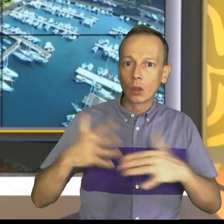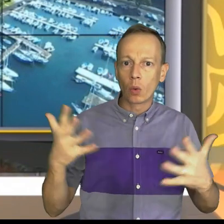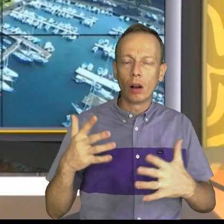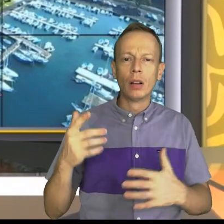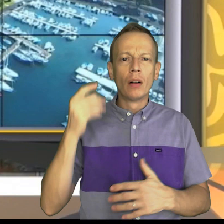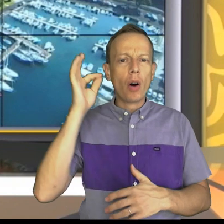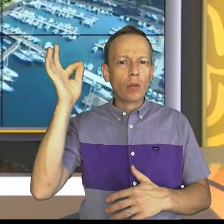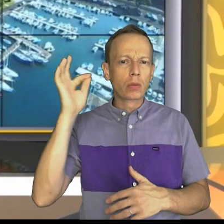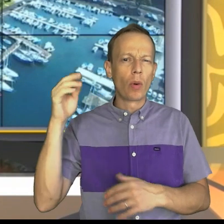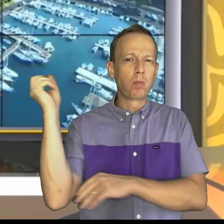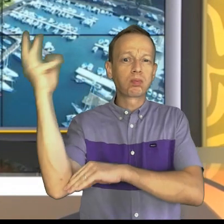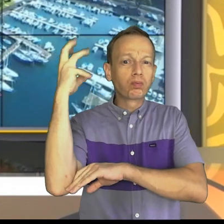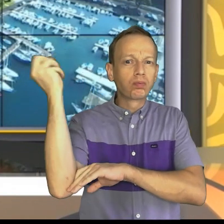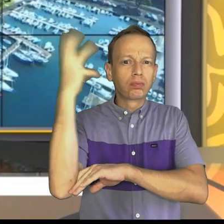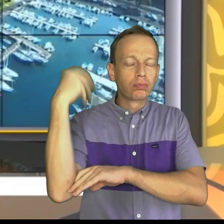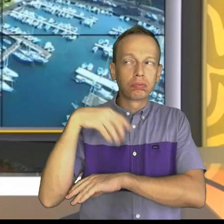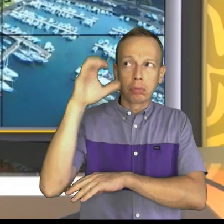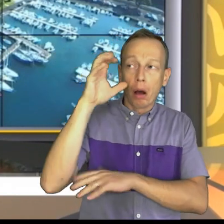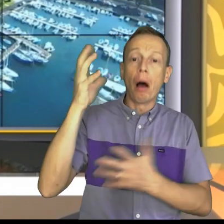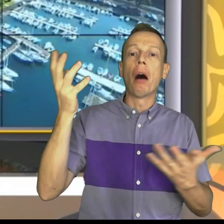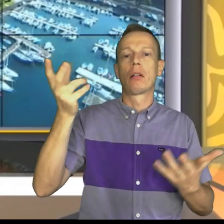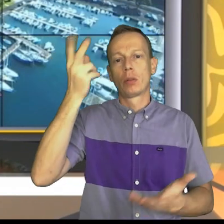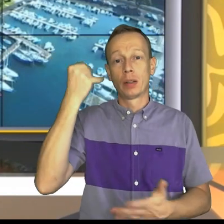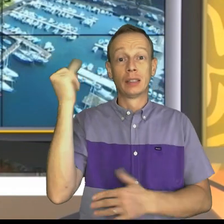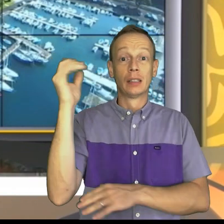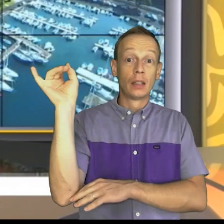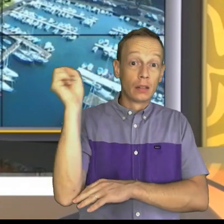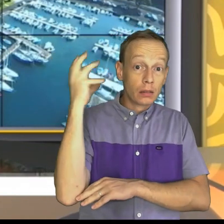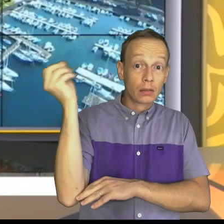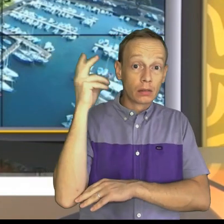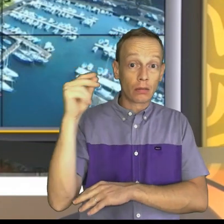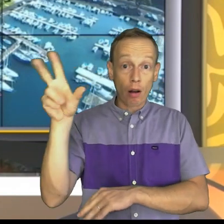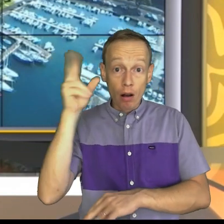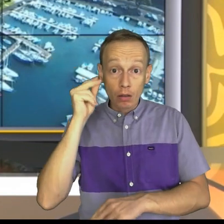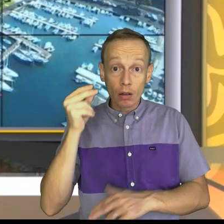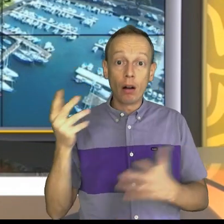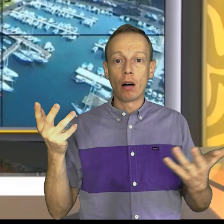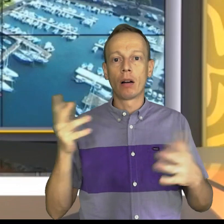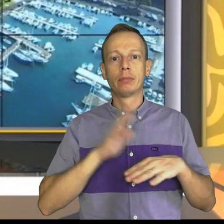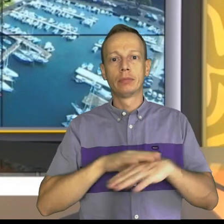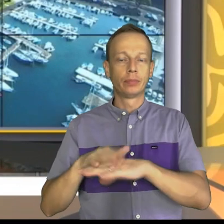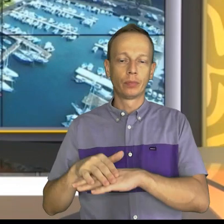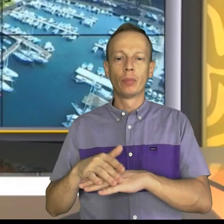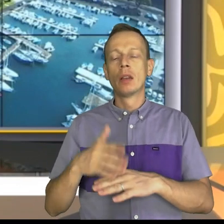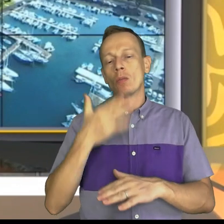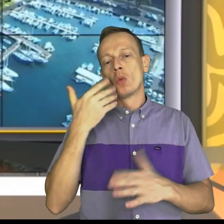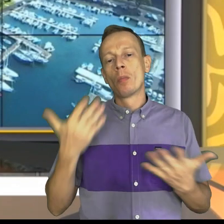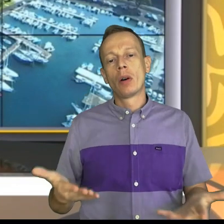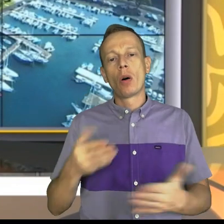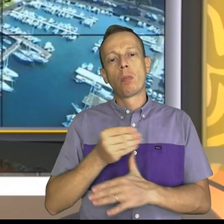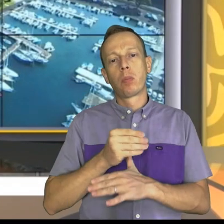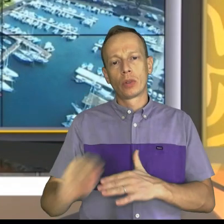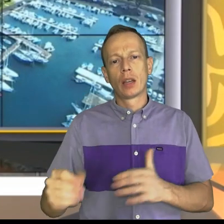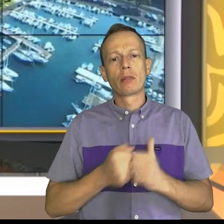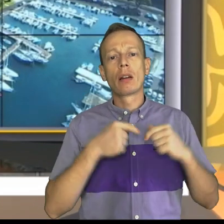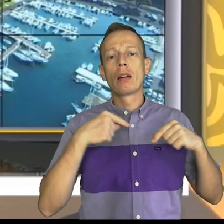début d'alerte. Normalement, les sirènes vont retentir s'il a une alerte qui s'affiche, qui est avérée. Mais